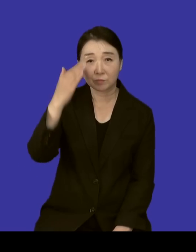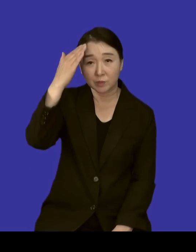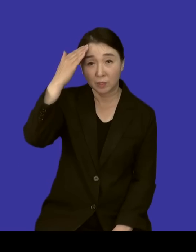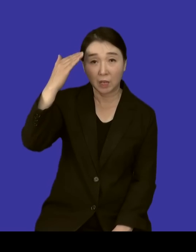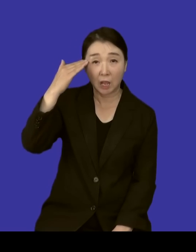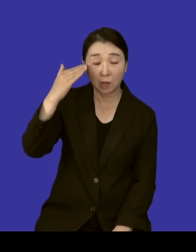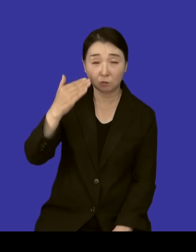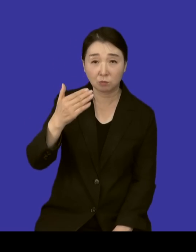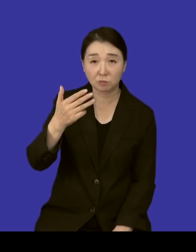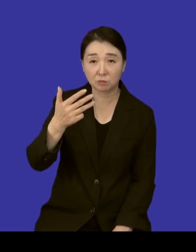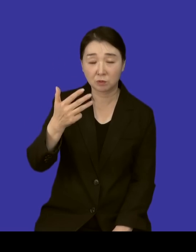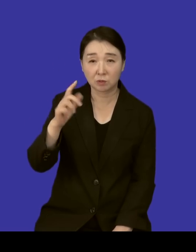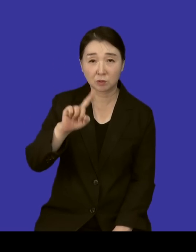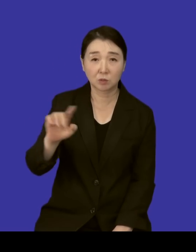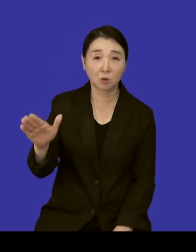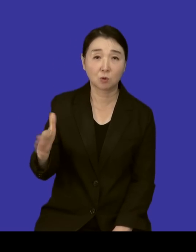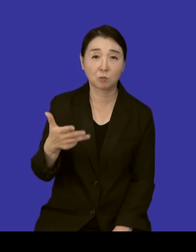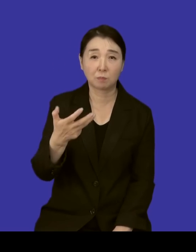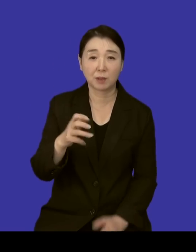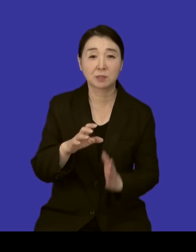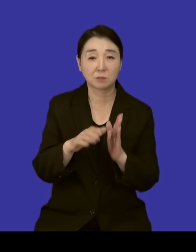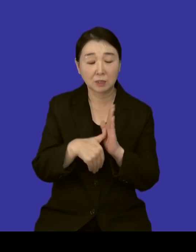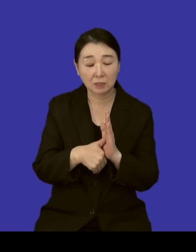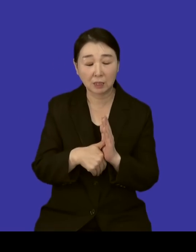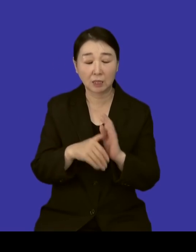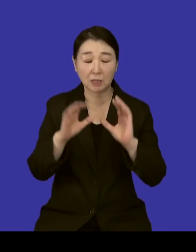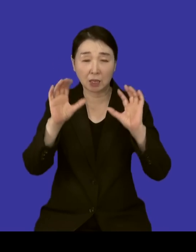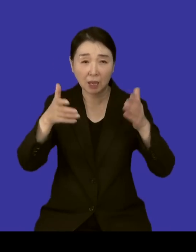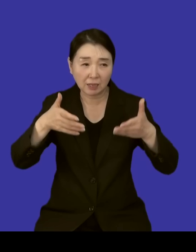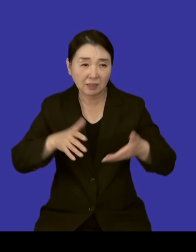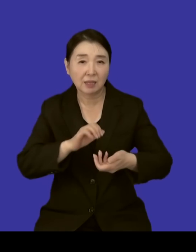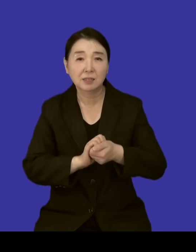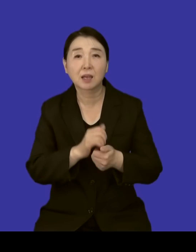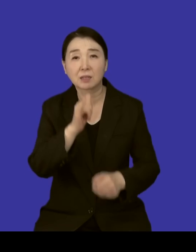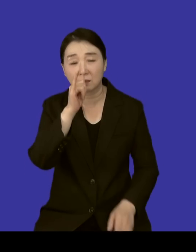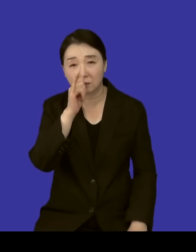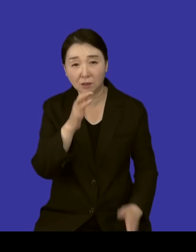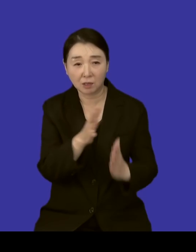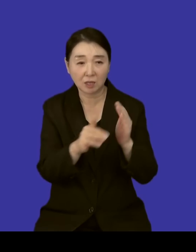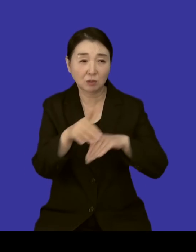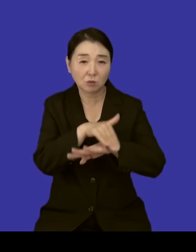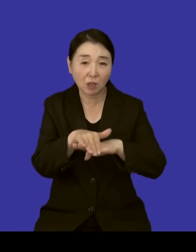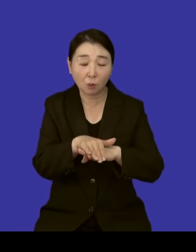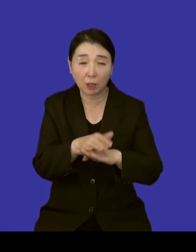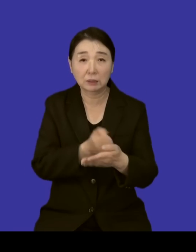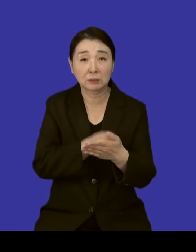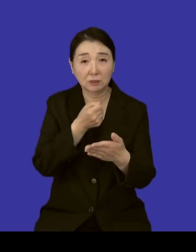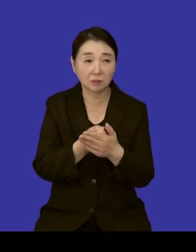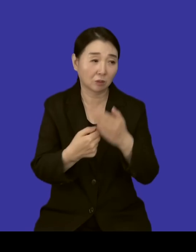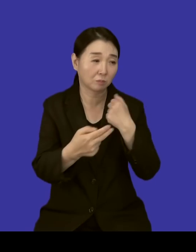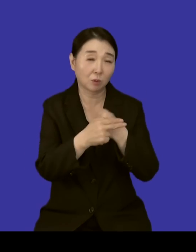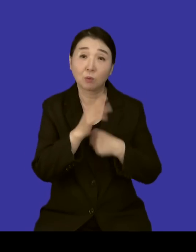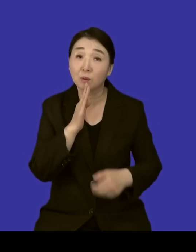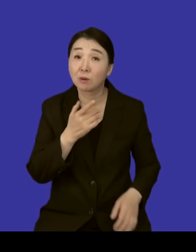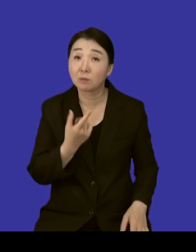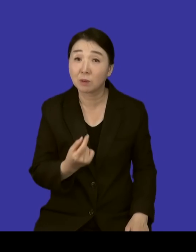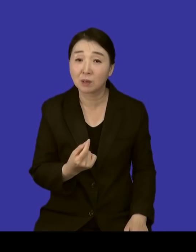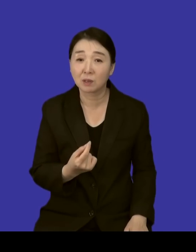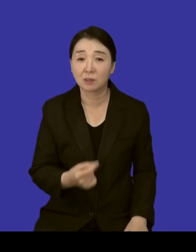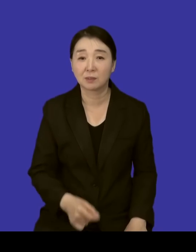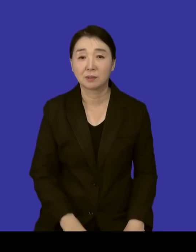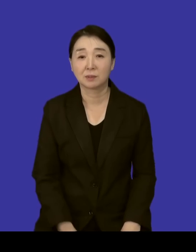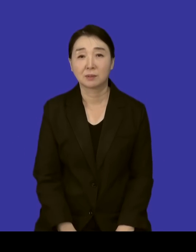80년대는 완전히 그 산하 제한 해가지고 다 가족계획 지정병원. 그렇죠. 예.